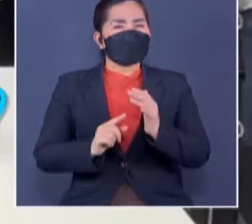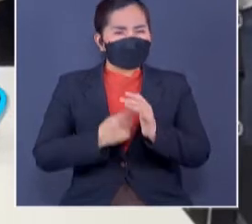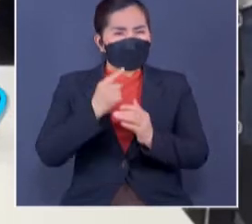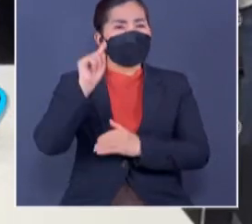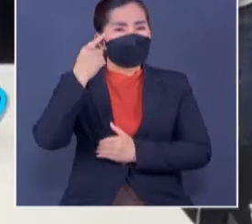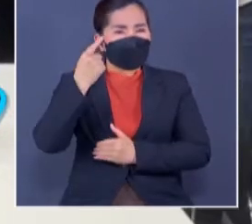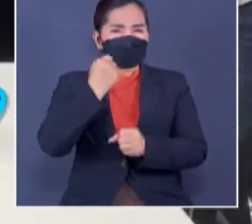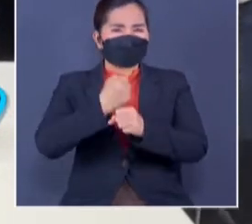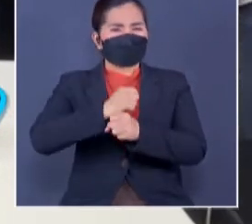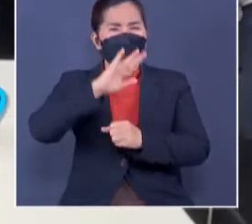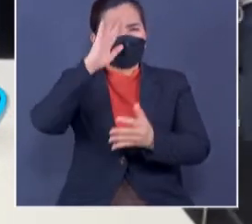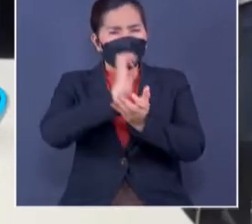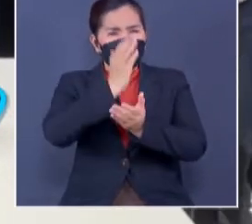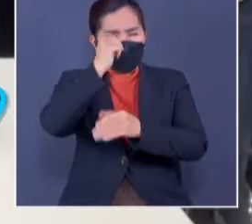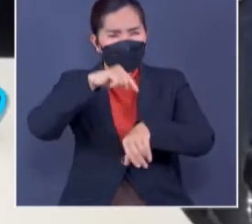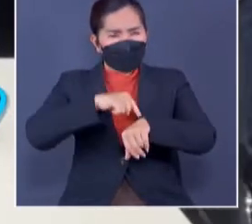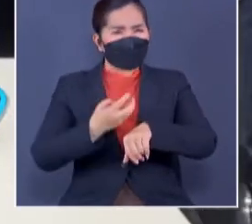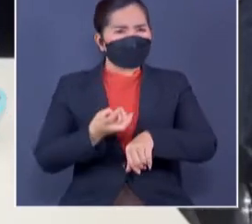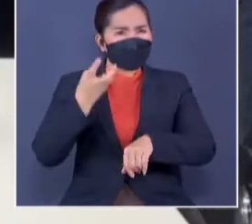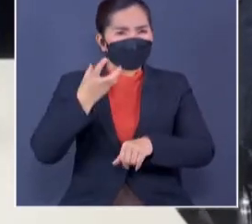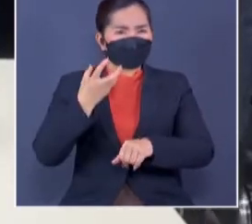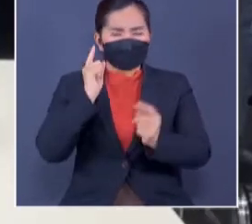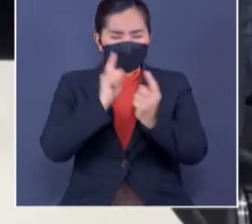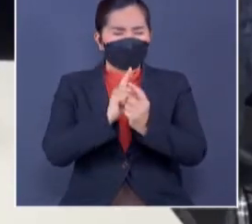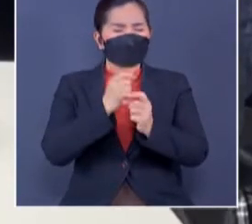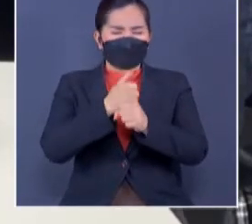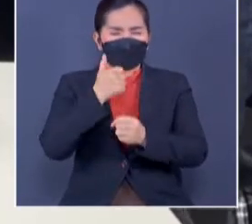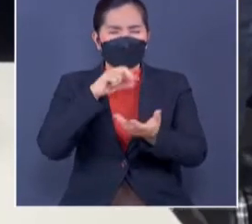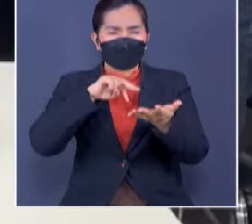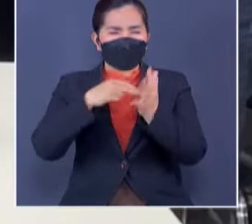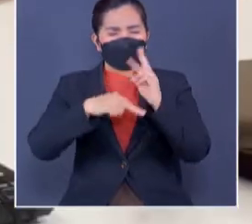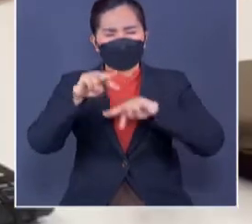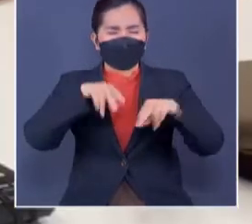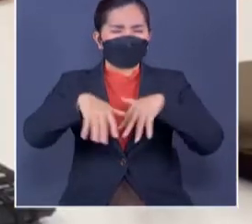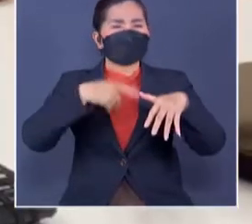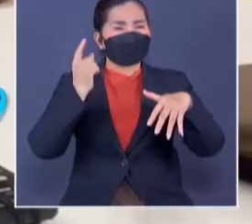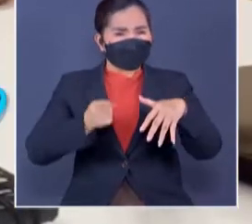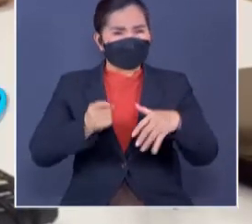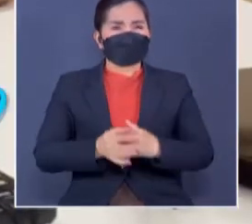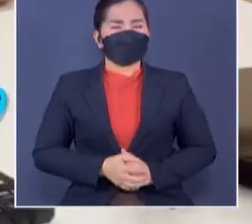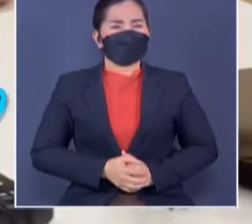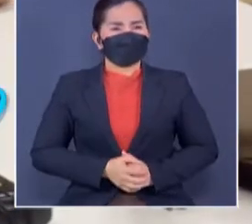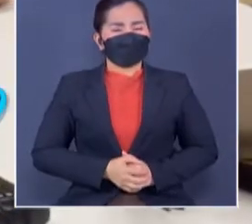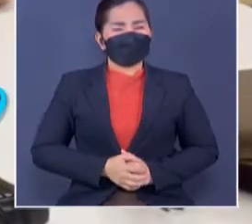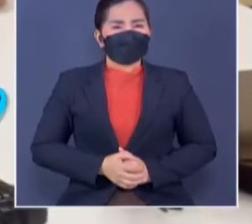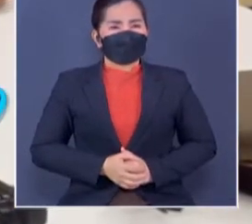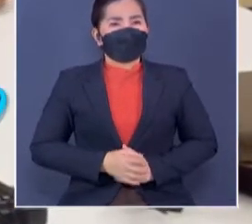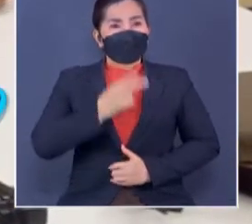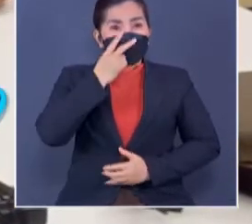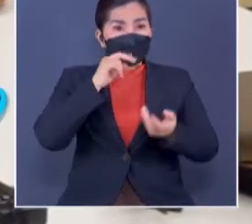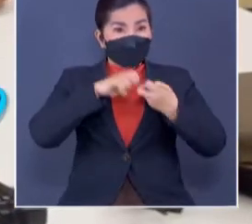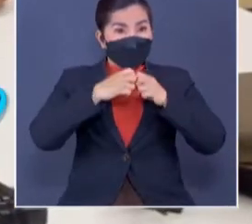หม่นะครับของการทำงานของเจ้าหน้าที่ตำรวจนะครับซึ่งใส่ใจประชาชนจริงๆนะครับ เหตุการณ์ลักษณะแบบนี้นะคะเกิดขึ้นอยู่บ่อย